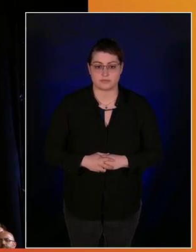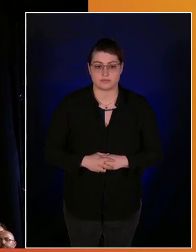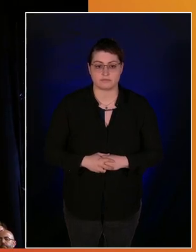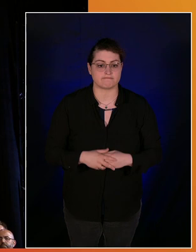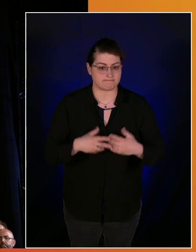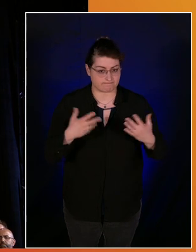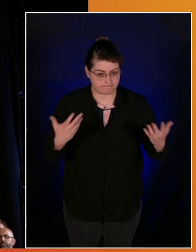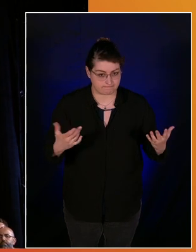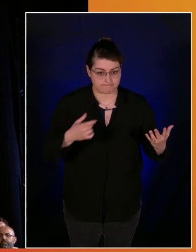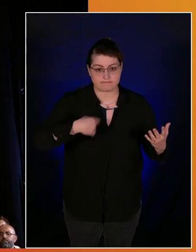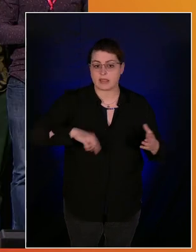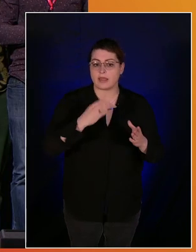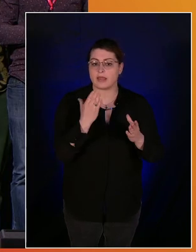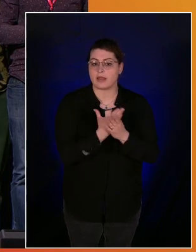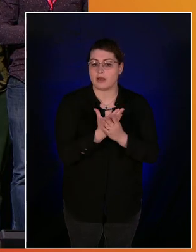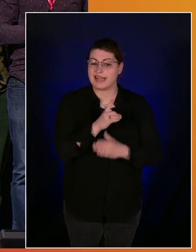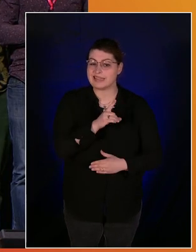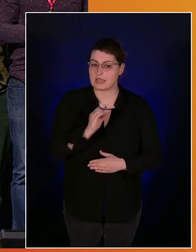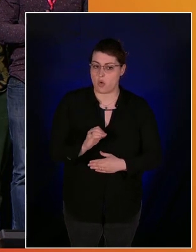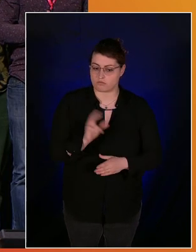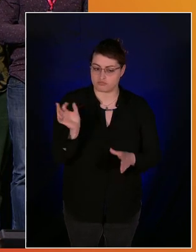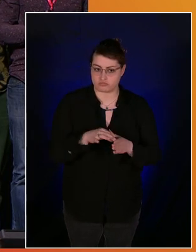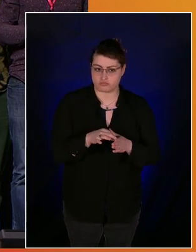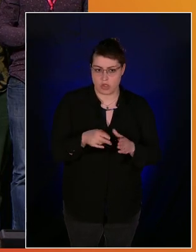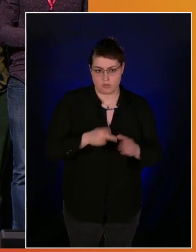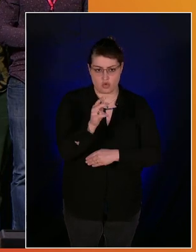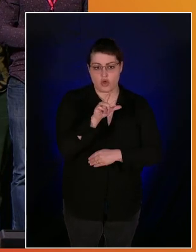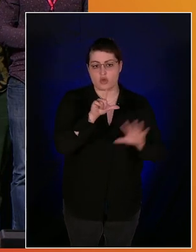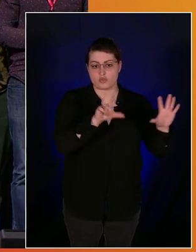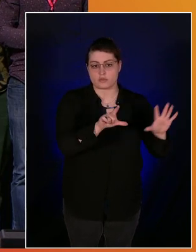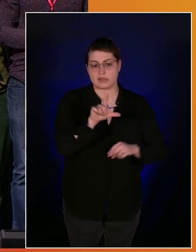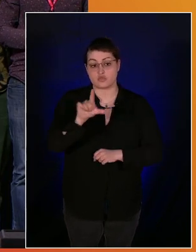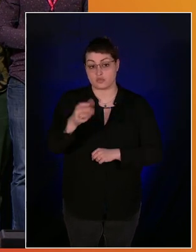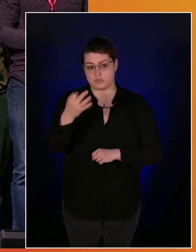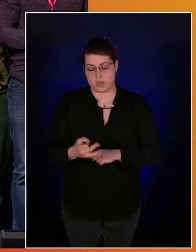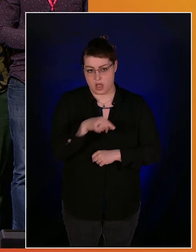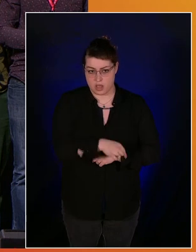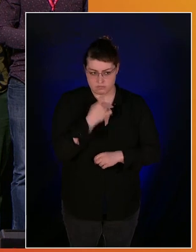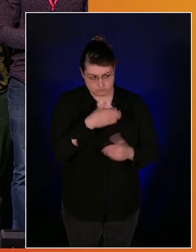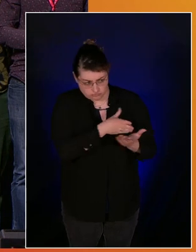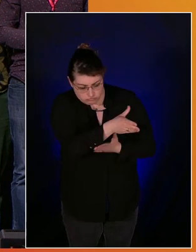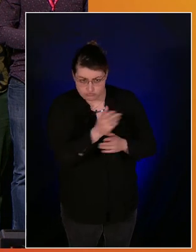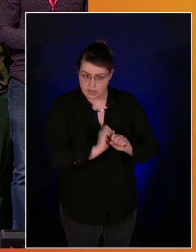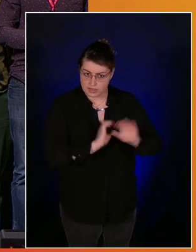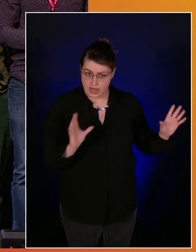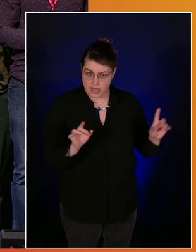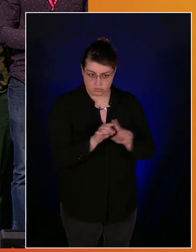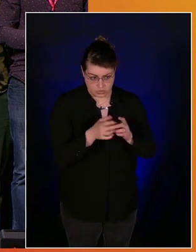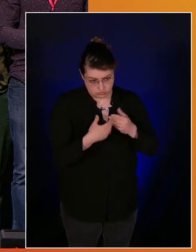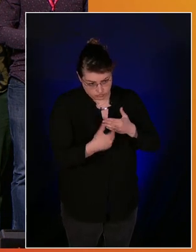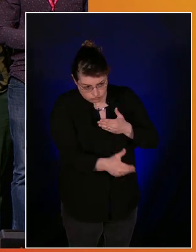Alors, notre document, voté à plus de 70%, il comprend un certain nombre d'orientations claires et une feuille de route